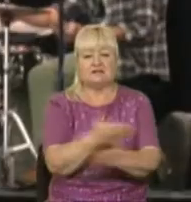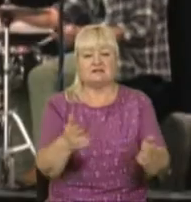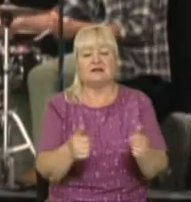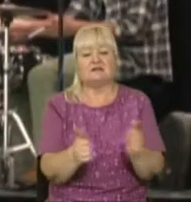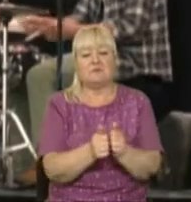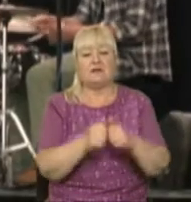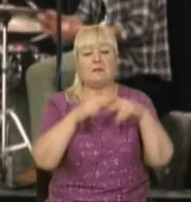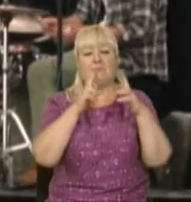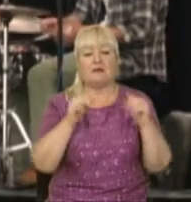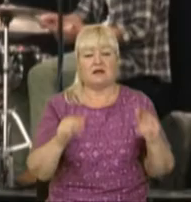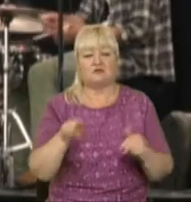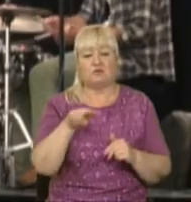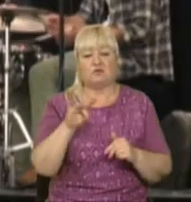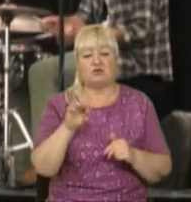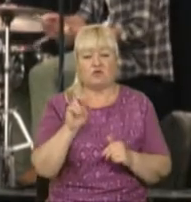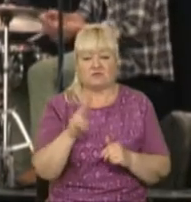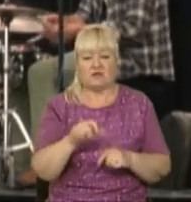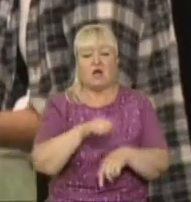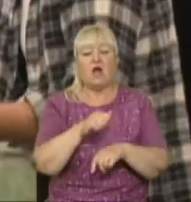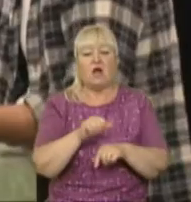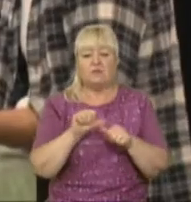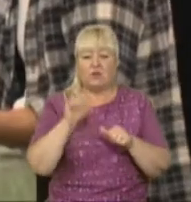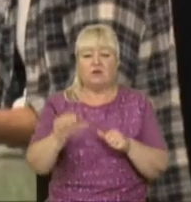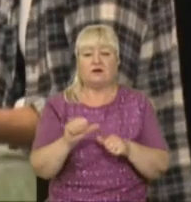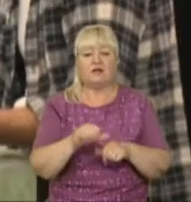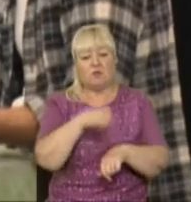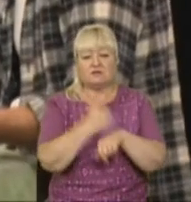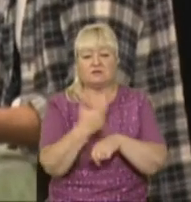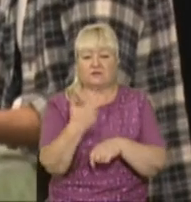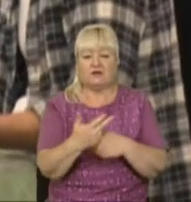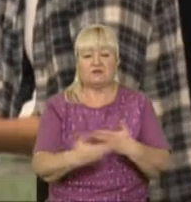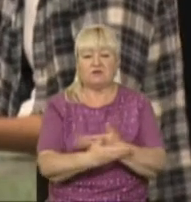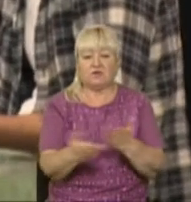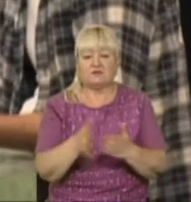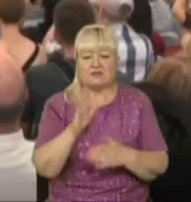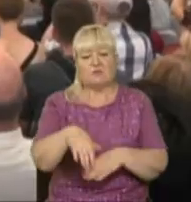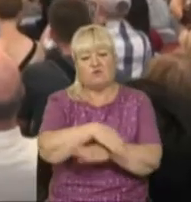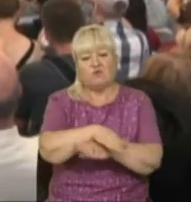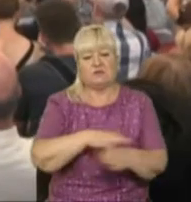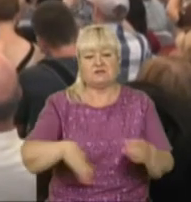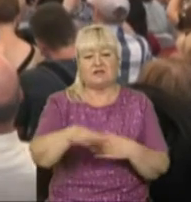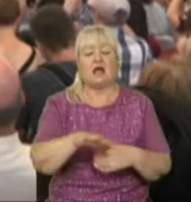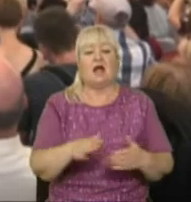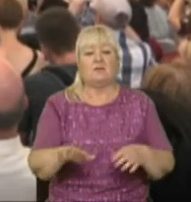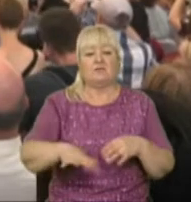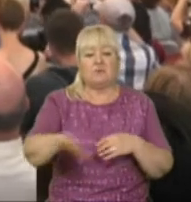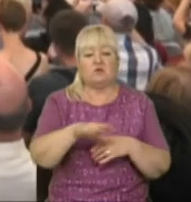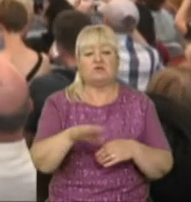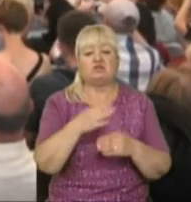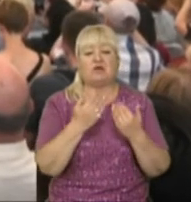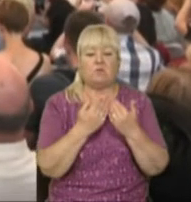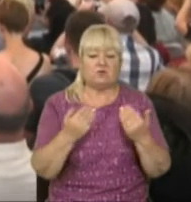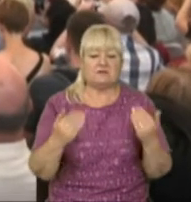Палацу Потоцьких. Окрім трьох основних сцен, також працюватимуть вуличні майданчики на площі Музейній, вулиці